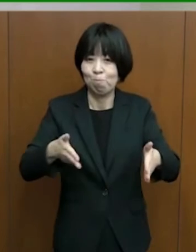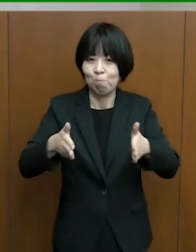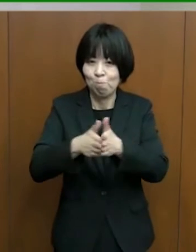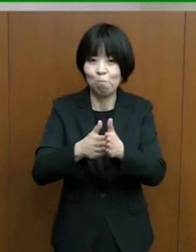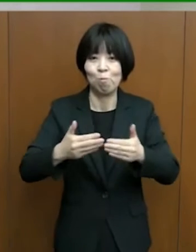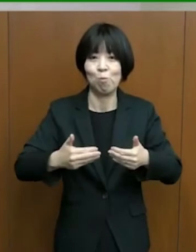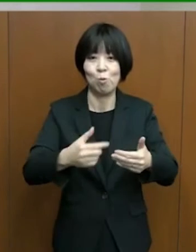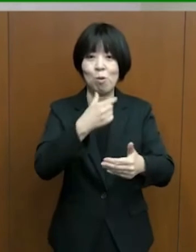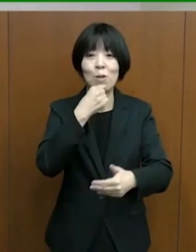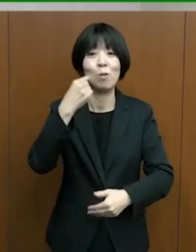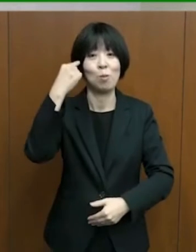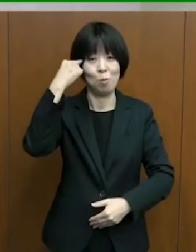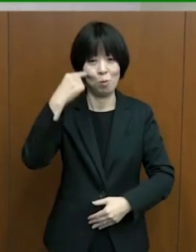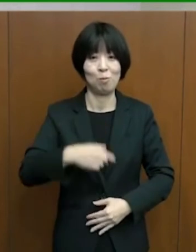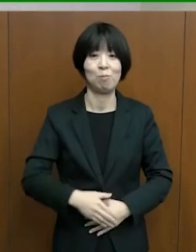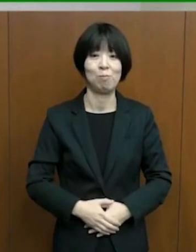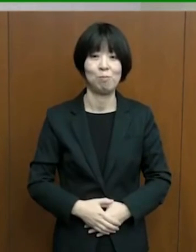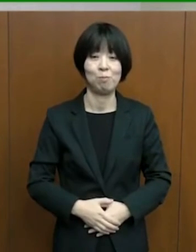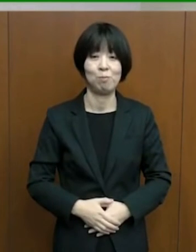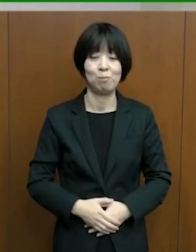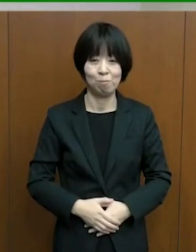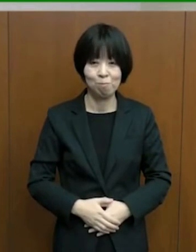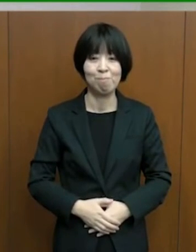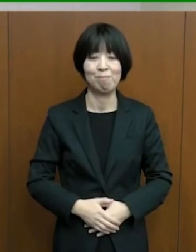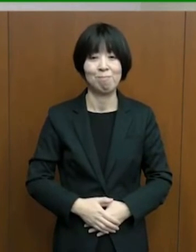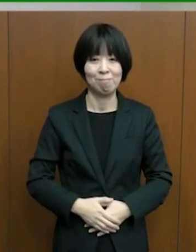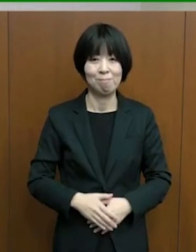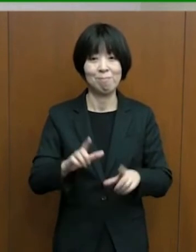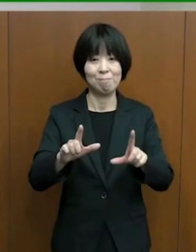共に作り上げていきたいと考えております。